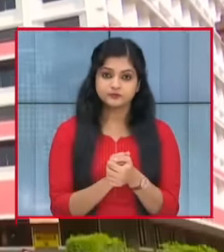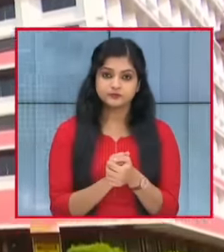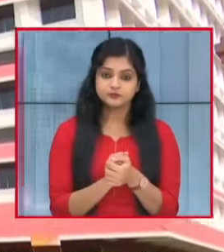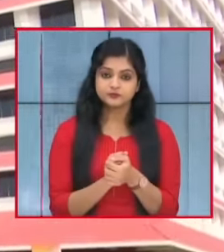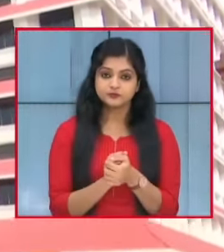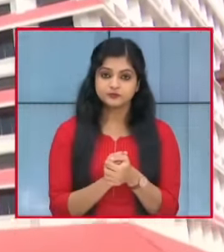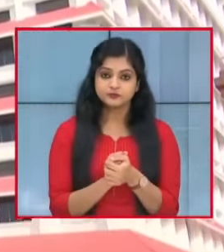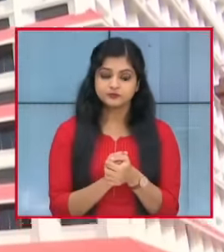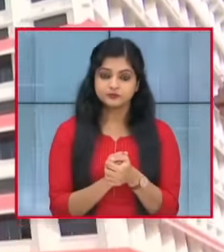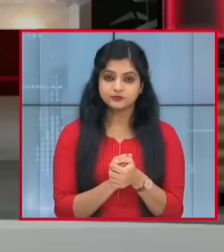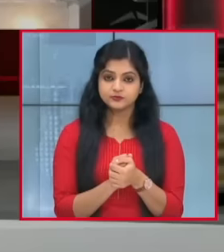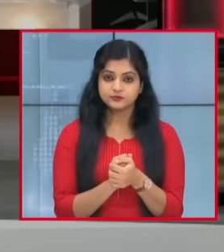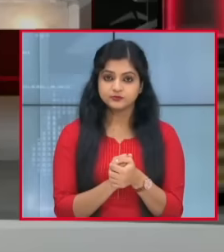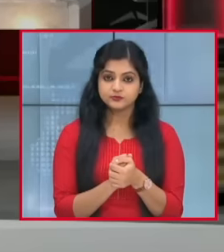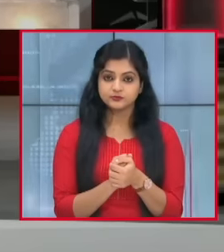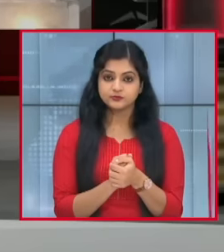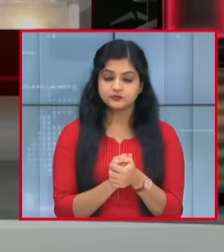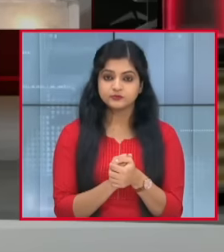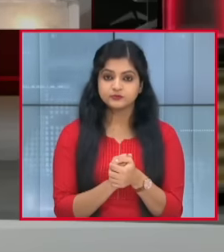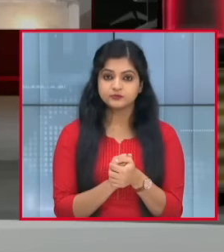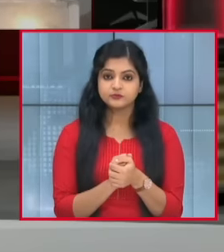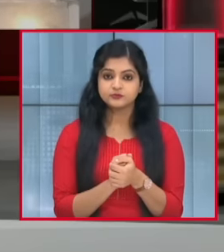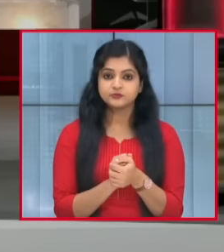ശരി, സുധിഷ ധർമ്മനാണ് വിവരങ്ങൾ നൽകിയത്.